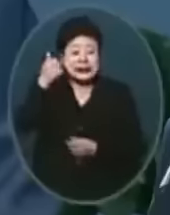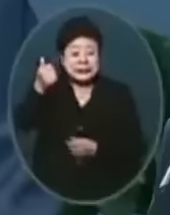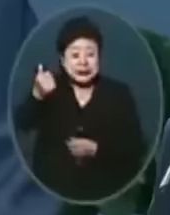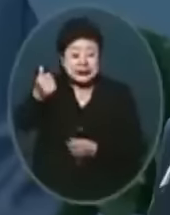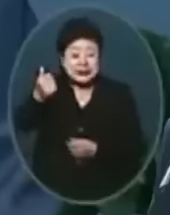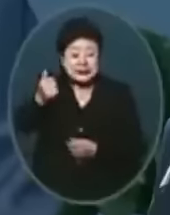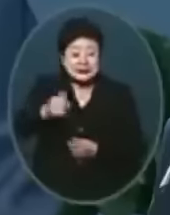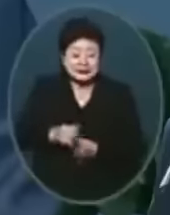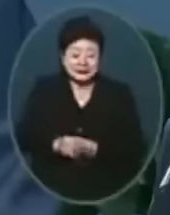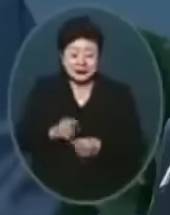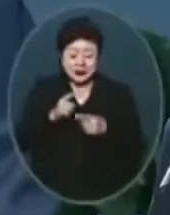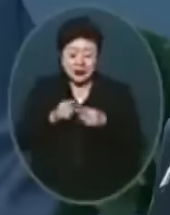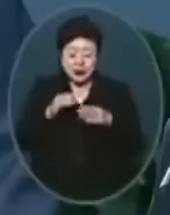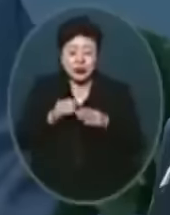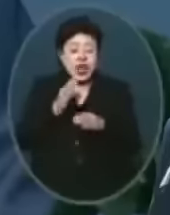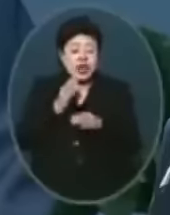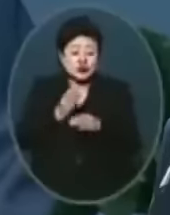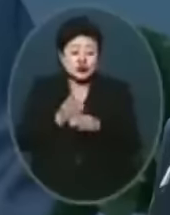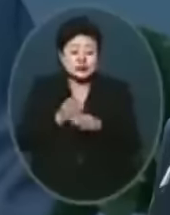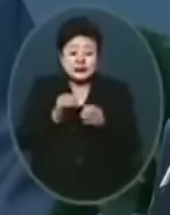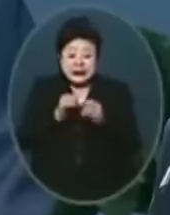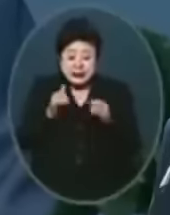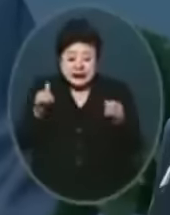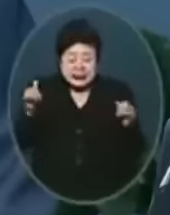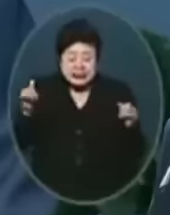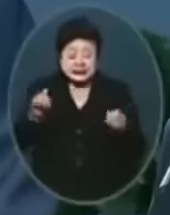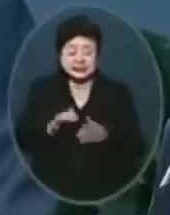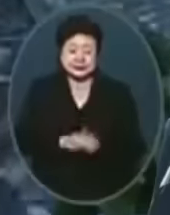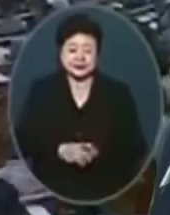목사님들과 교회 중심적인 인물이